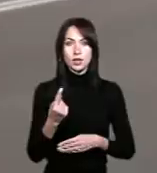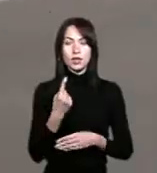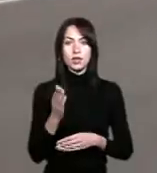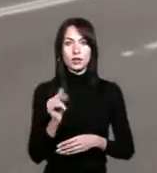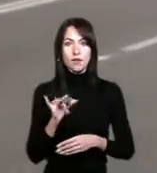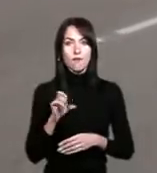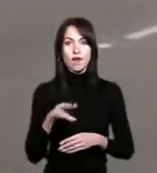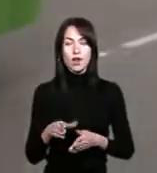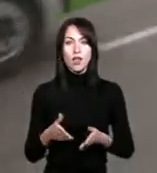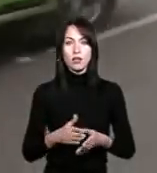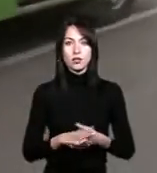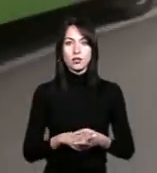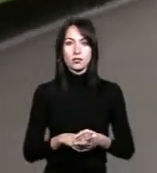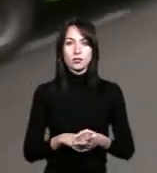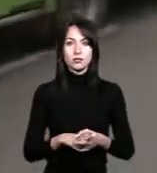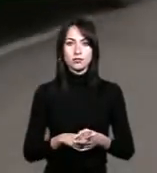варіант.